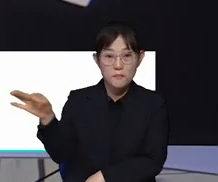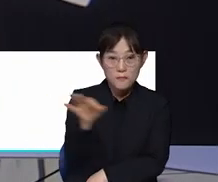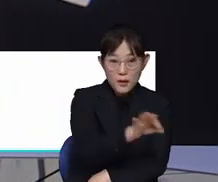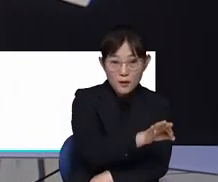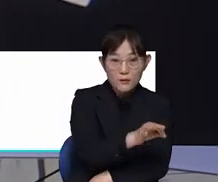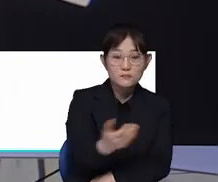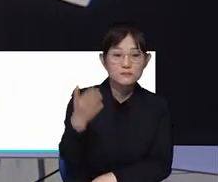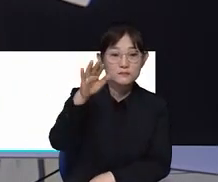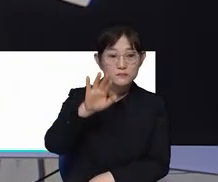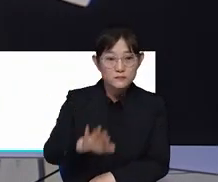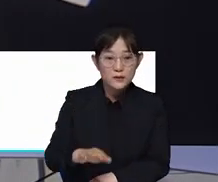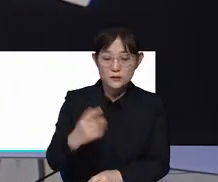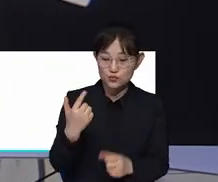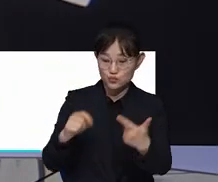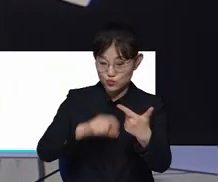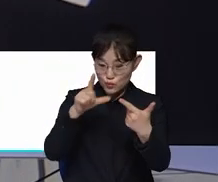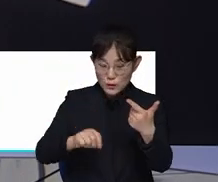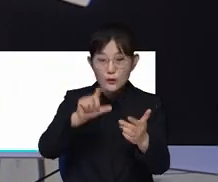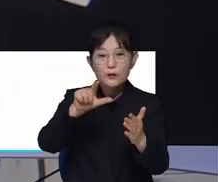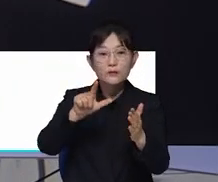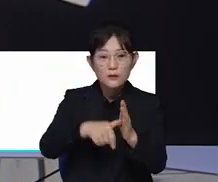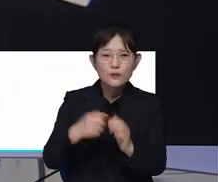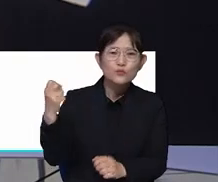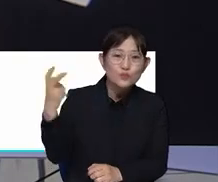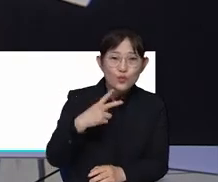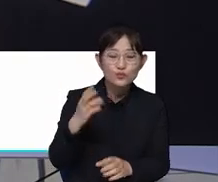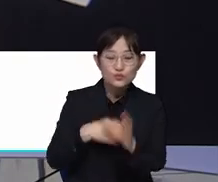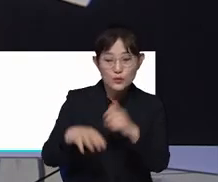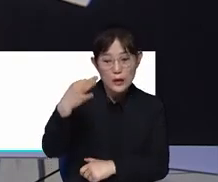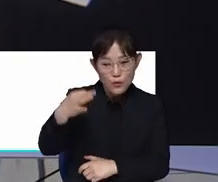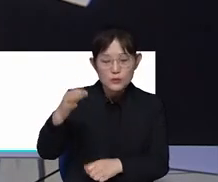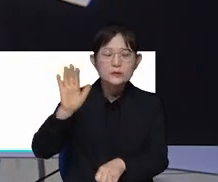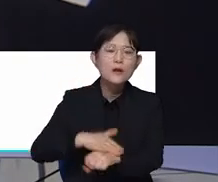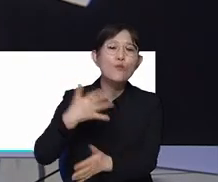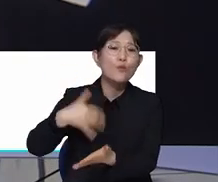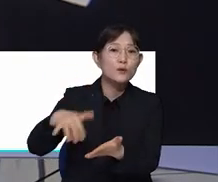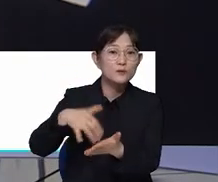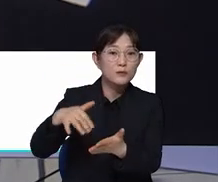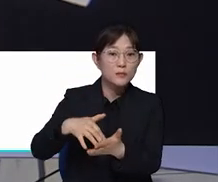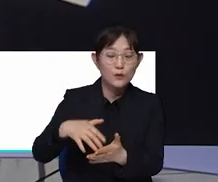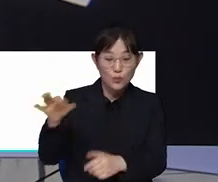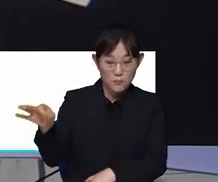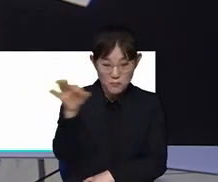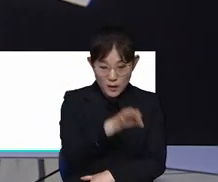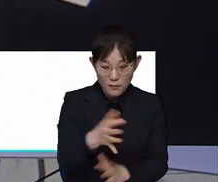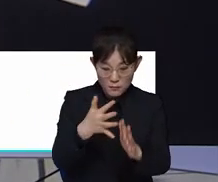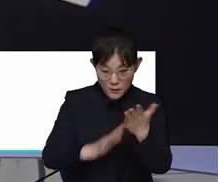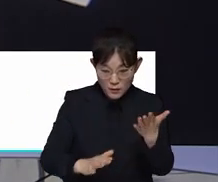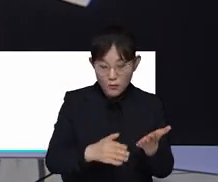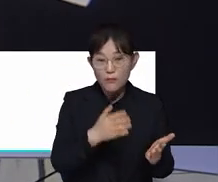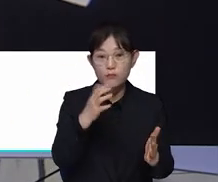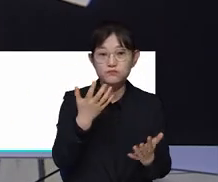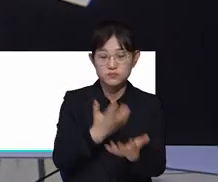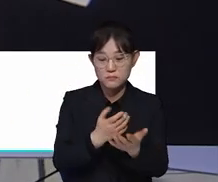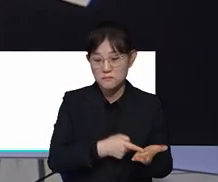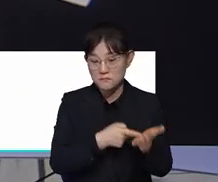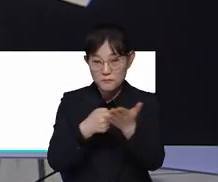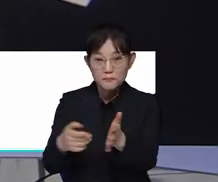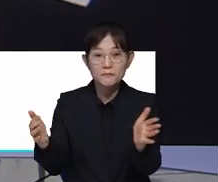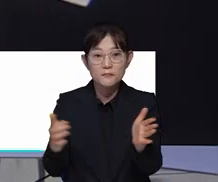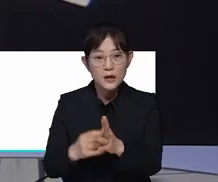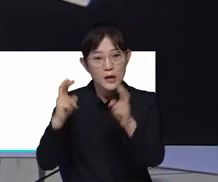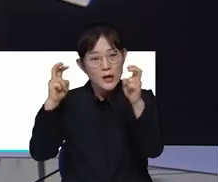추가 요금을 계산이 잘못됐다고 수백만 원의 요금을 또 내라 고지서를 보내왔는데요. 해당 업체가 반발하자